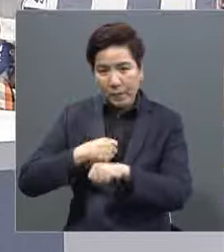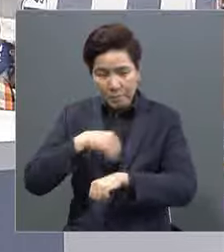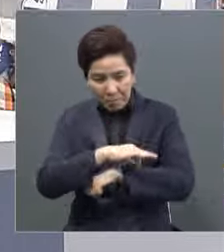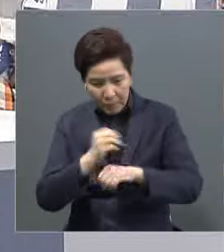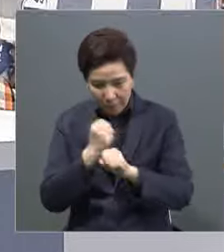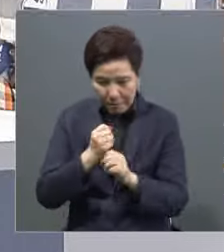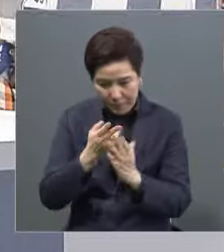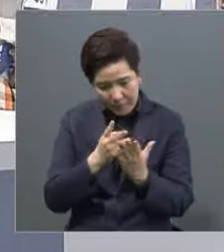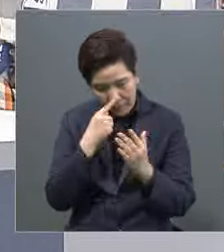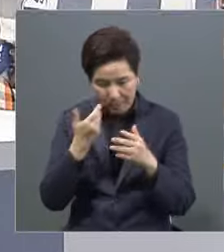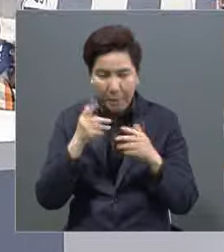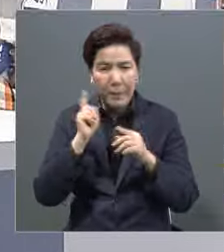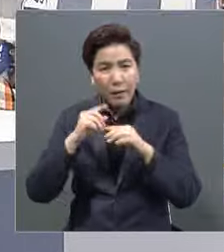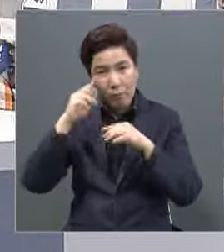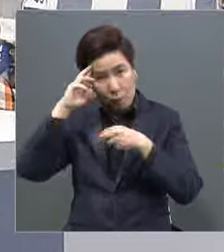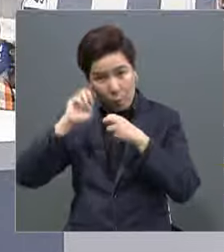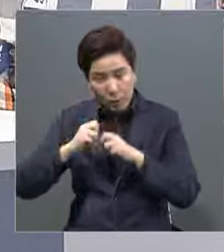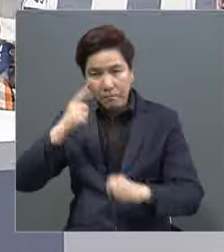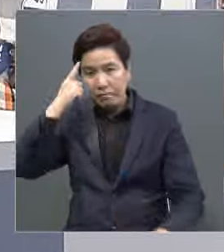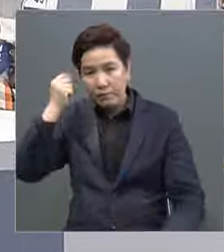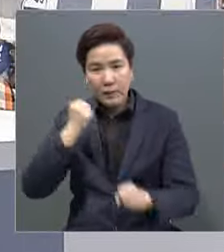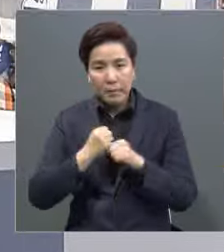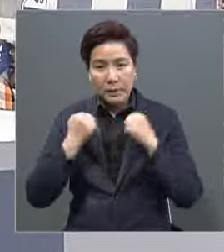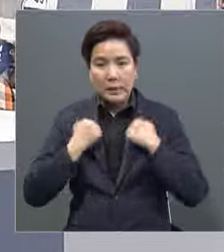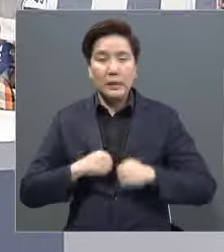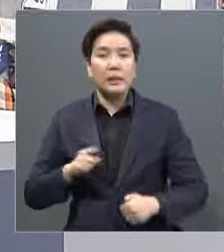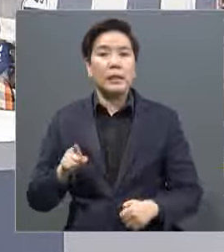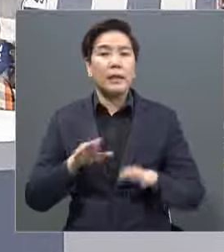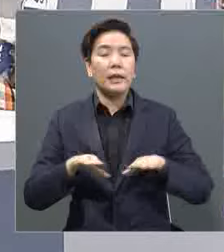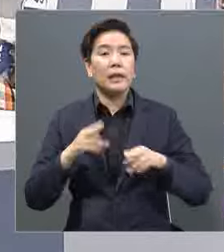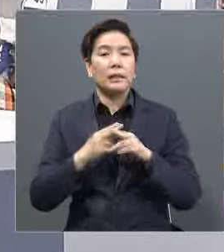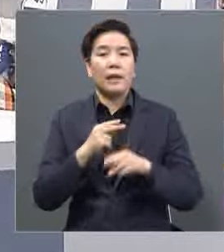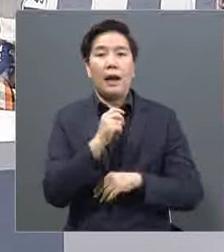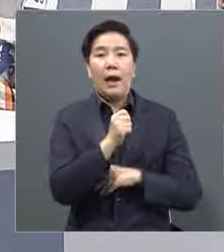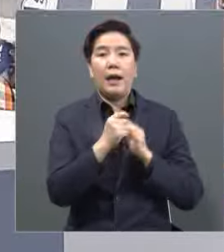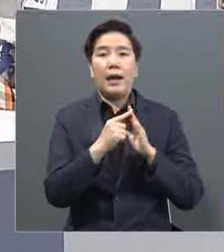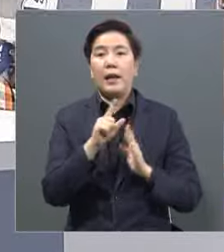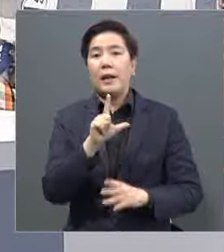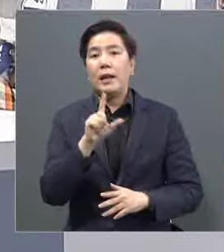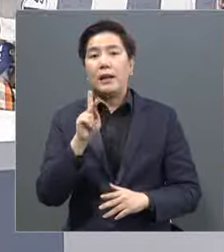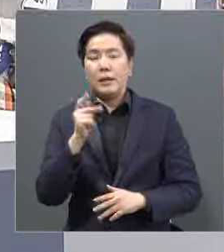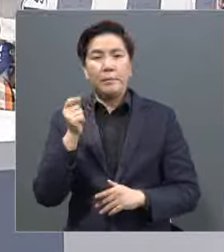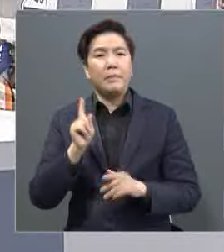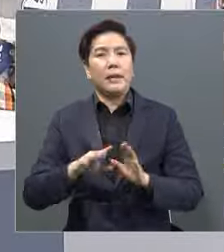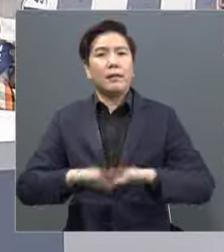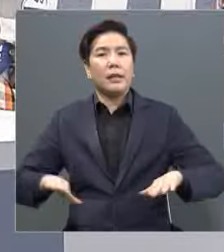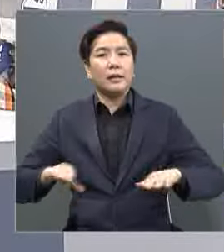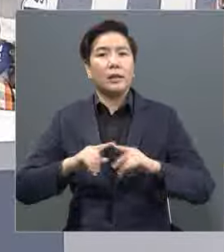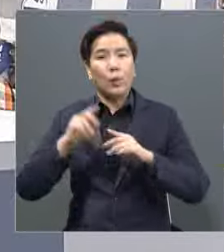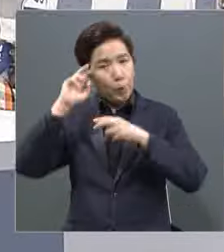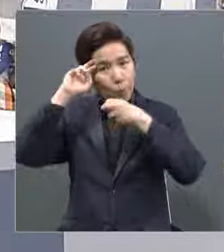งามใช่เป็นเด็กออทิสติกซึ่งเป็นอัจฉริยะนะคะปรากฏว่าเนี่ยน้องเนี่ยชื่อว่าอเล็กนะคะถือว่าเป็นเยาวชนบุคคล